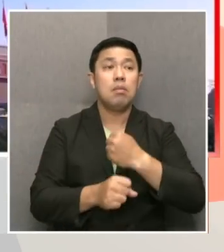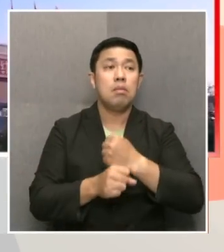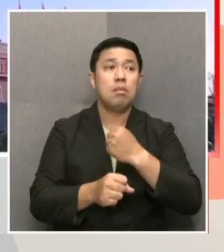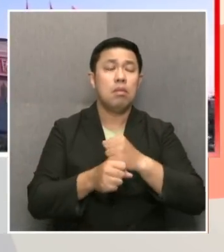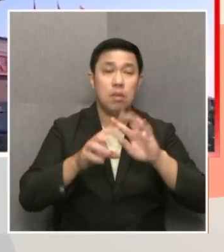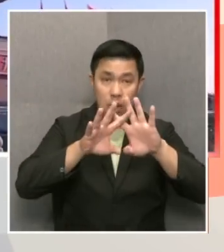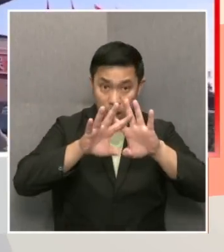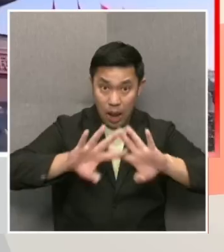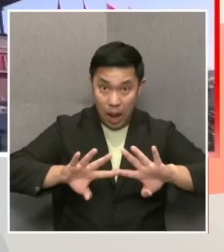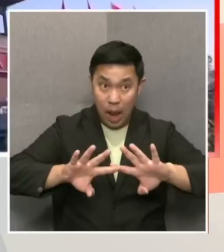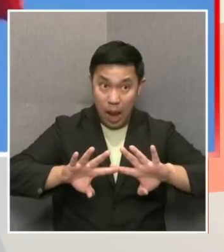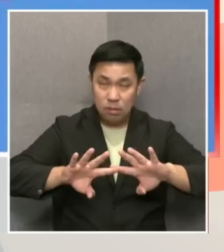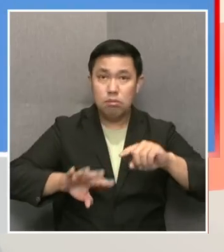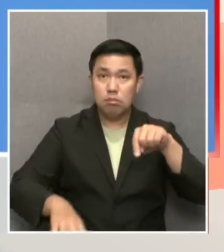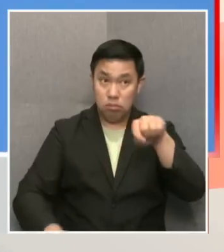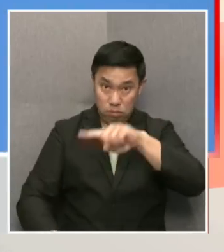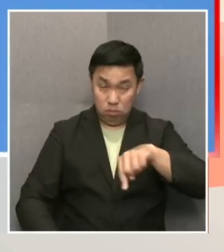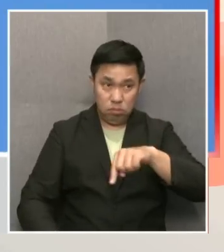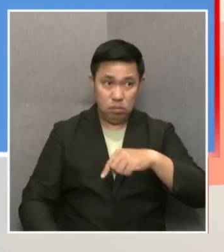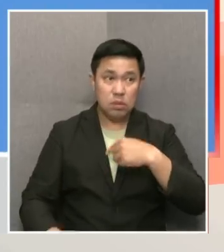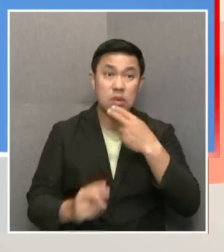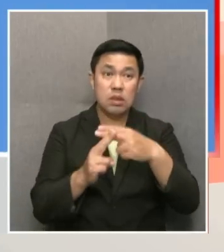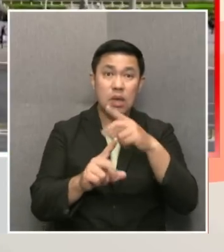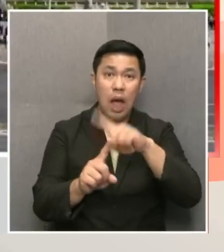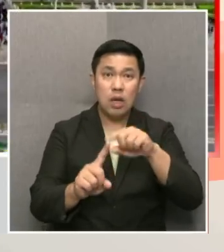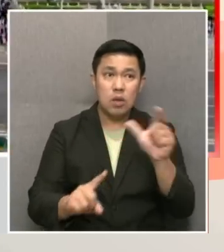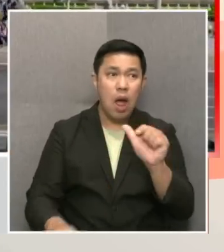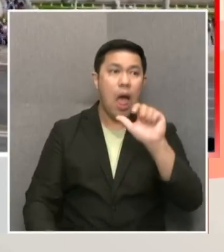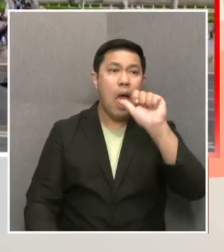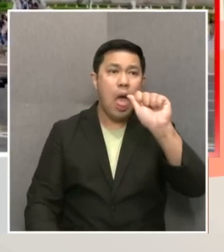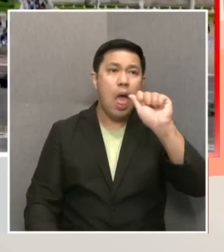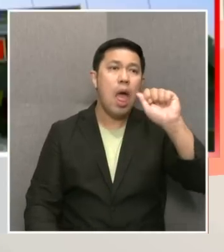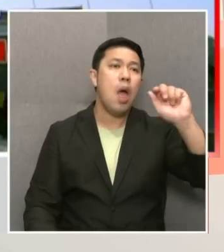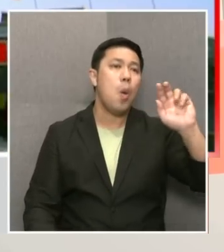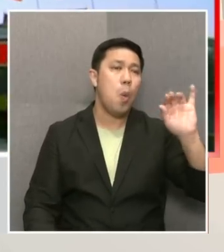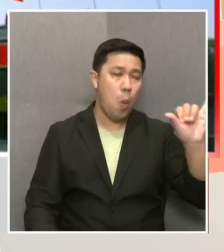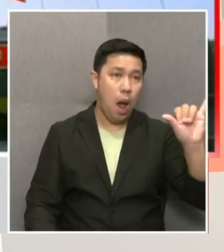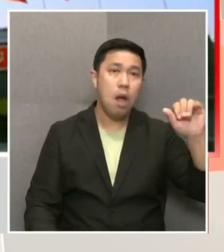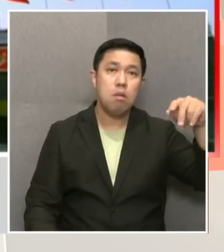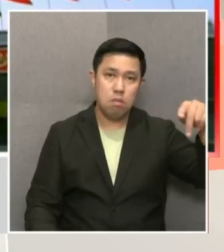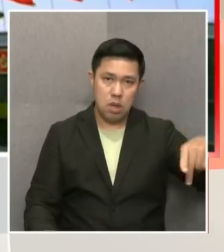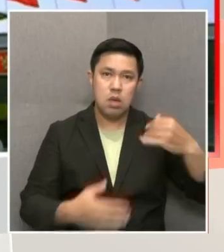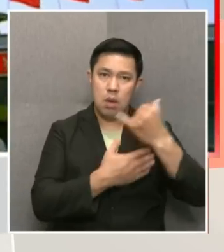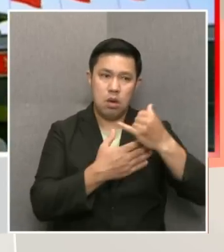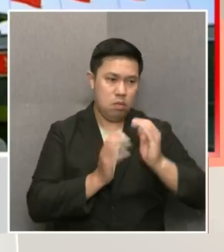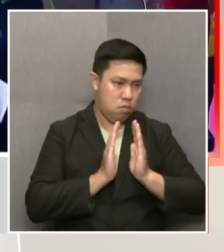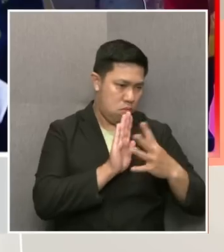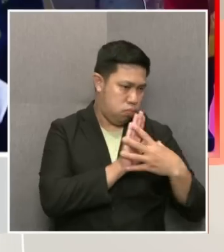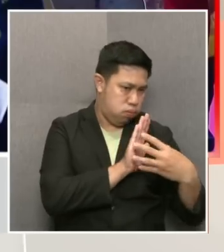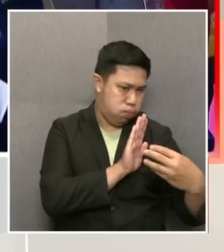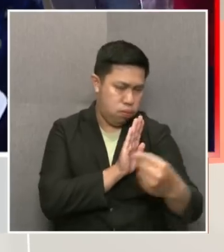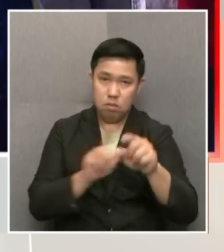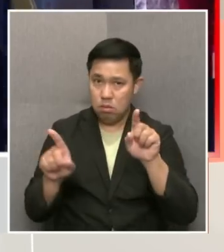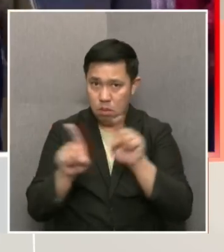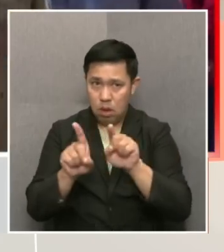าเซียนเอาลุกออนอินโดแปซิฟิกหรือ AOIP เนี่ยกลายเป็นแผนกลางนะครับที่ทุกประเทศก็ยึดโยงกันเพื่อที่จะไม่ให้เกิด